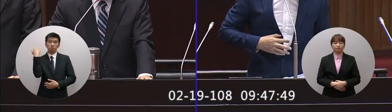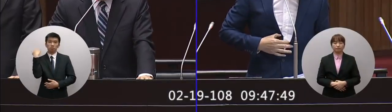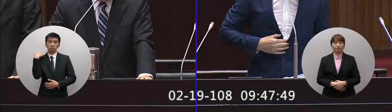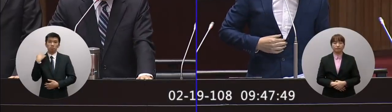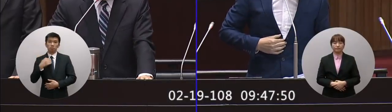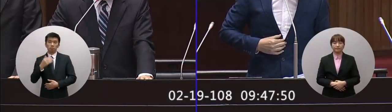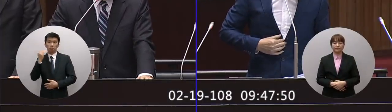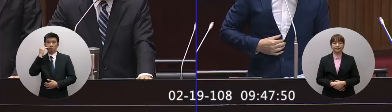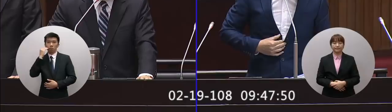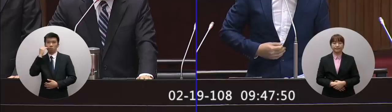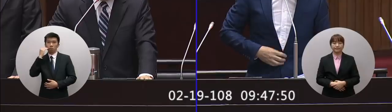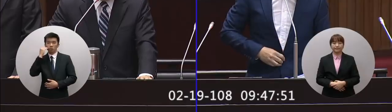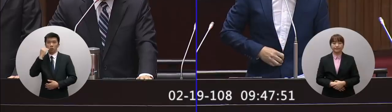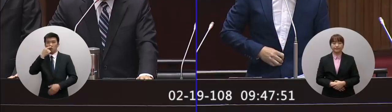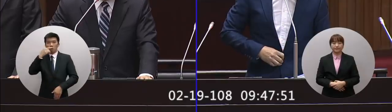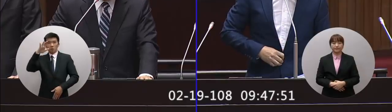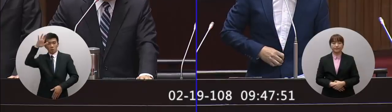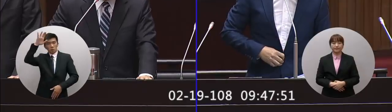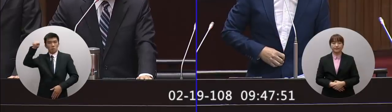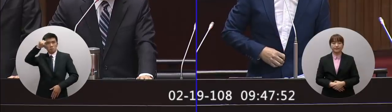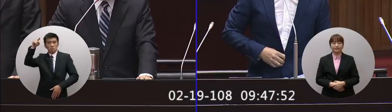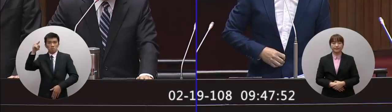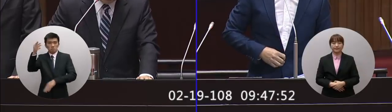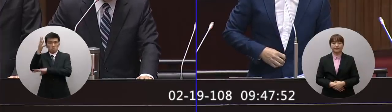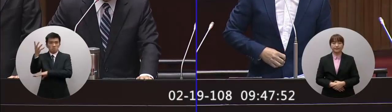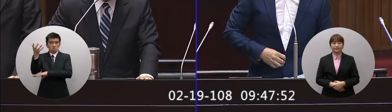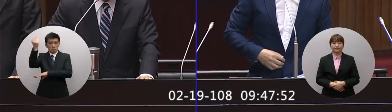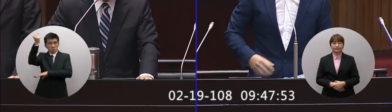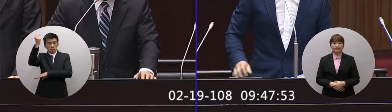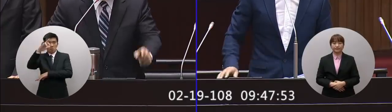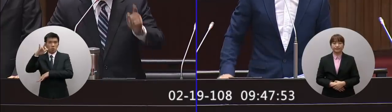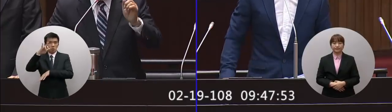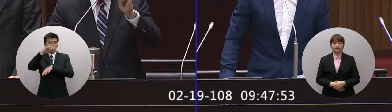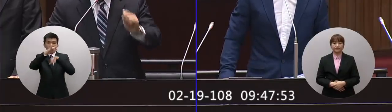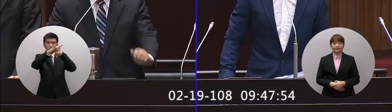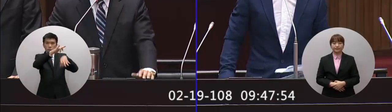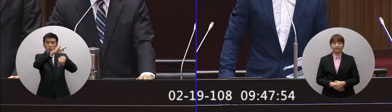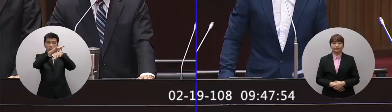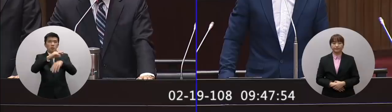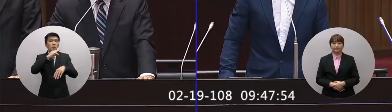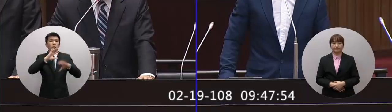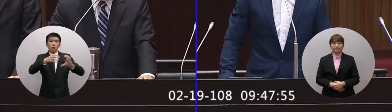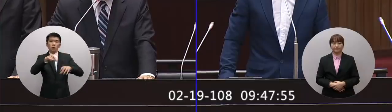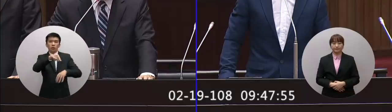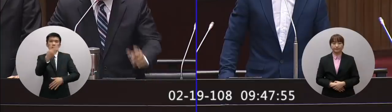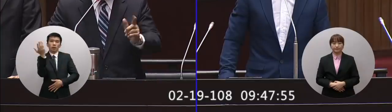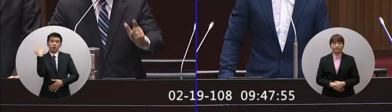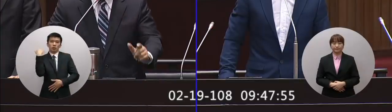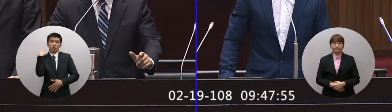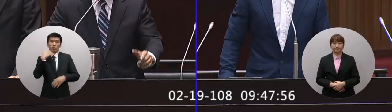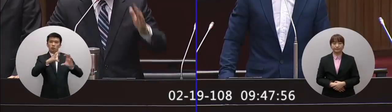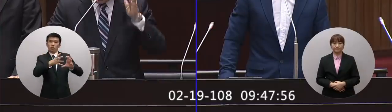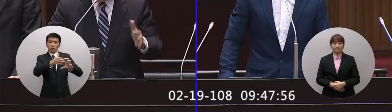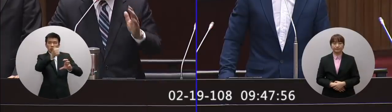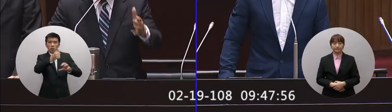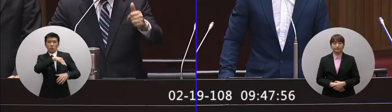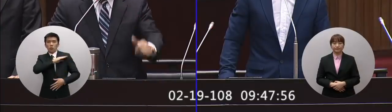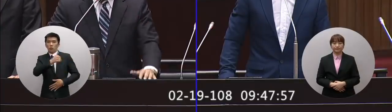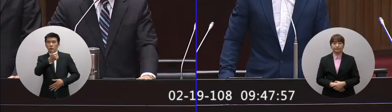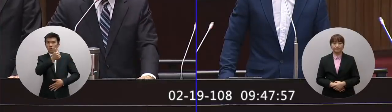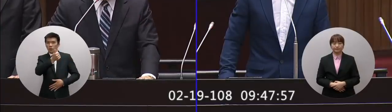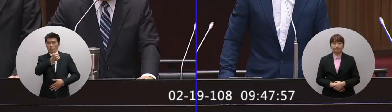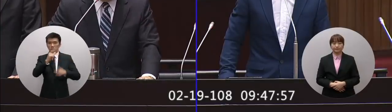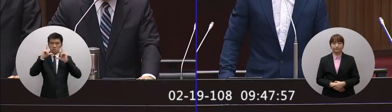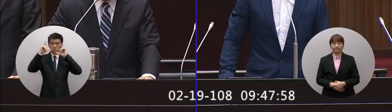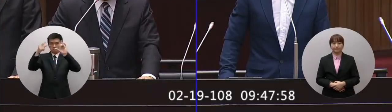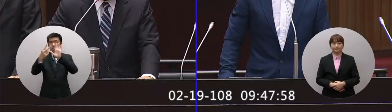粹政权非常强的时候，灰弹在攻击英国的时候，当年英国的总理丘吉尔讲的话最适合